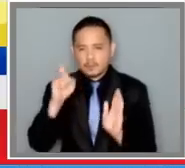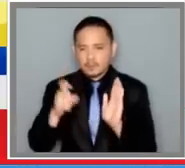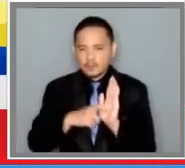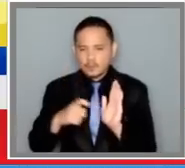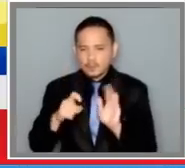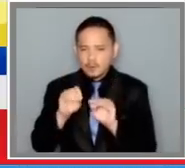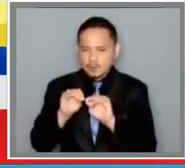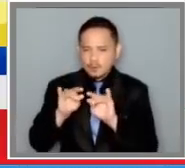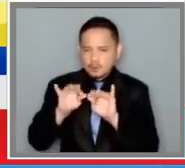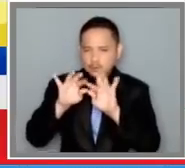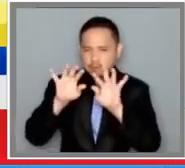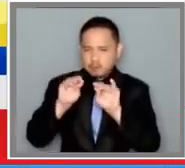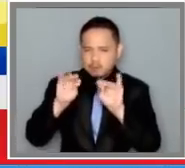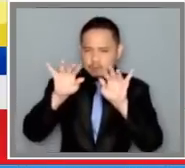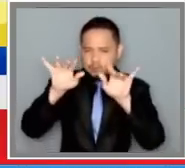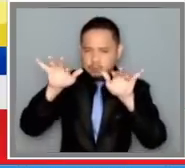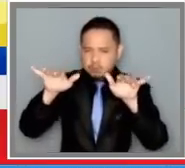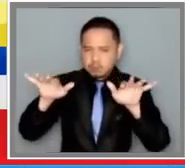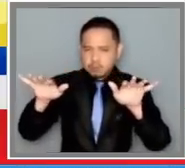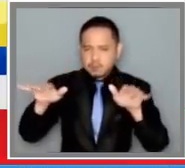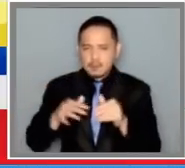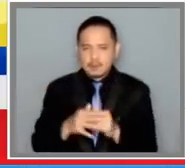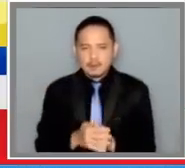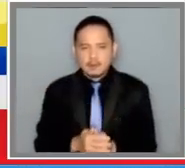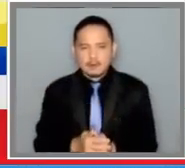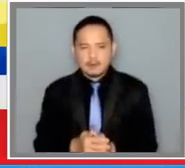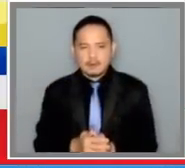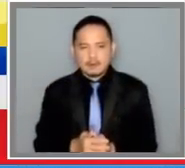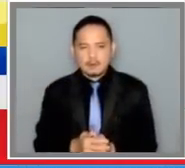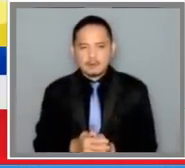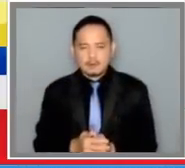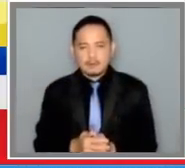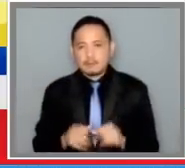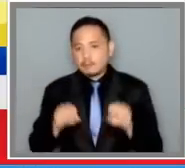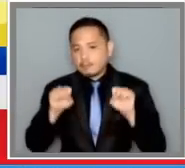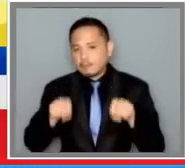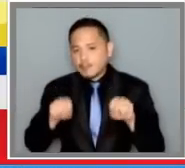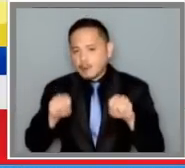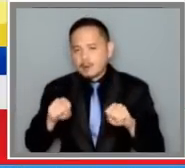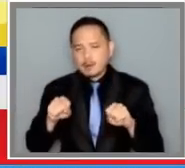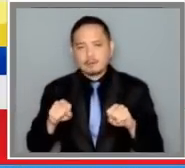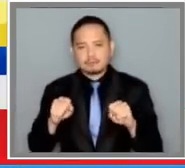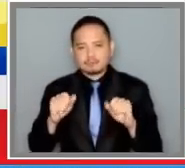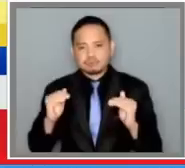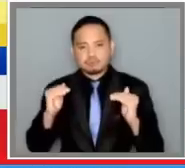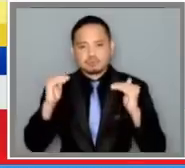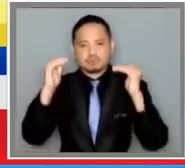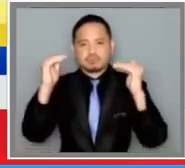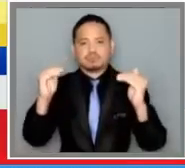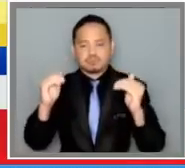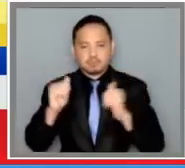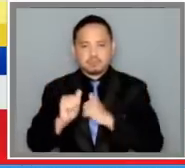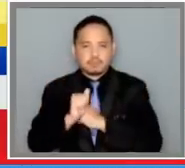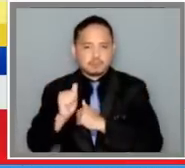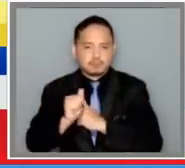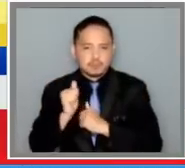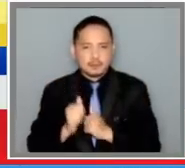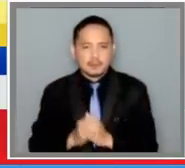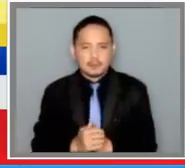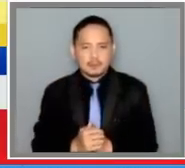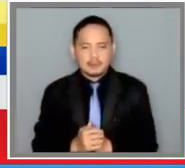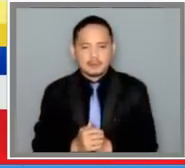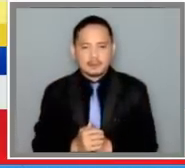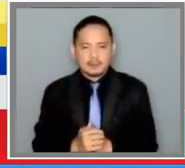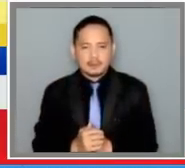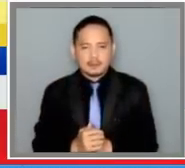yung possibility na magkaroon ng pagsabog, malakas sa pagsabog, na eruption, bagamat nandun pa rin yung possibility na yun, pero